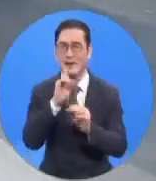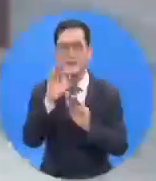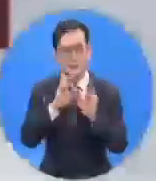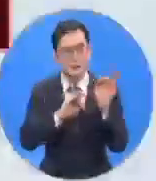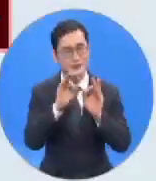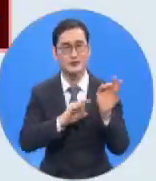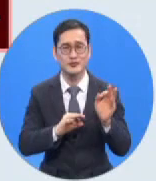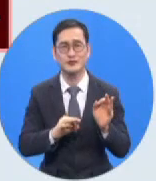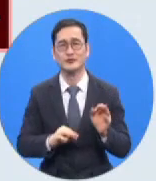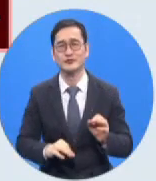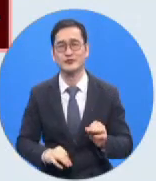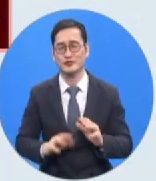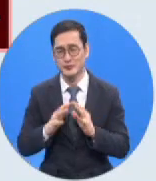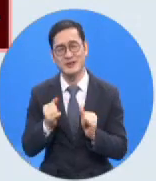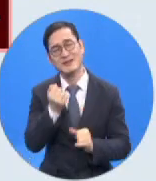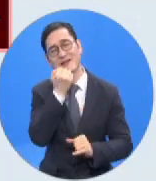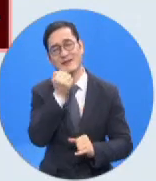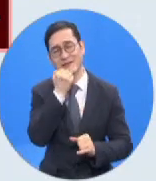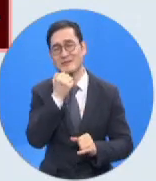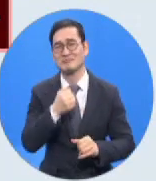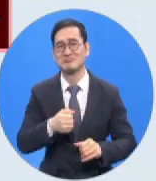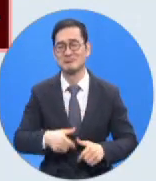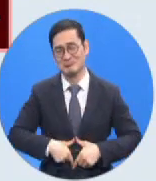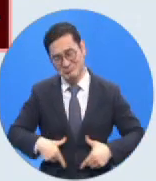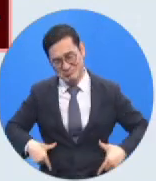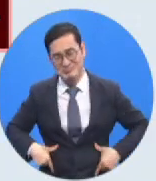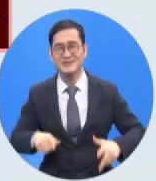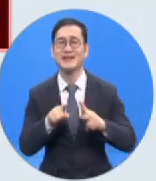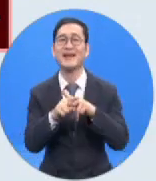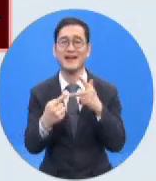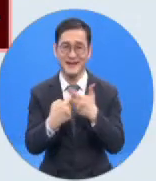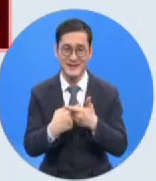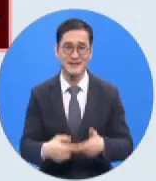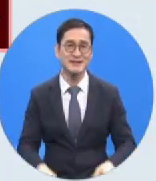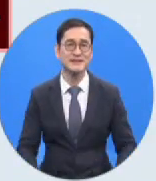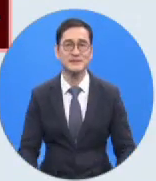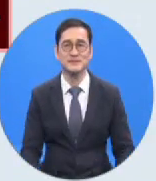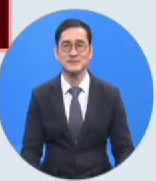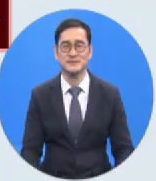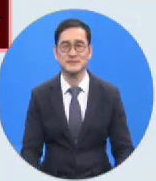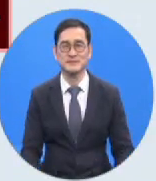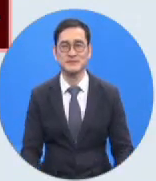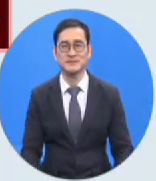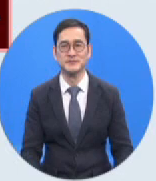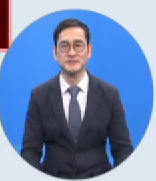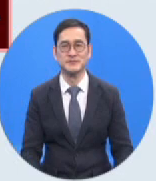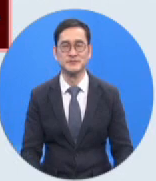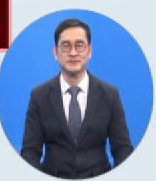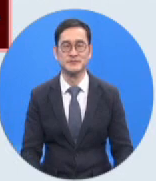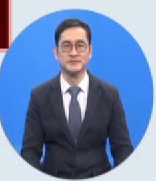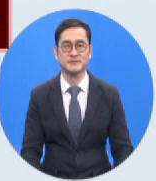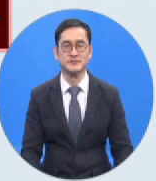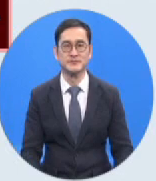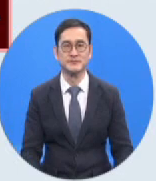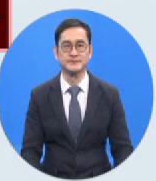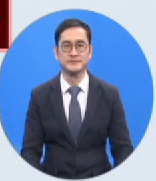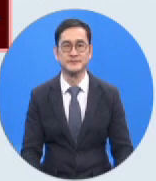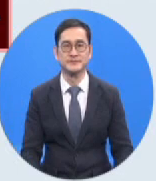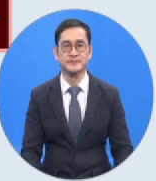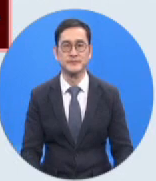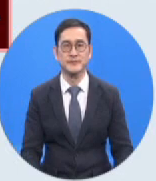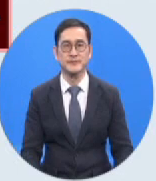실수는 유권자들도 그냥 애교 있게 받아주실 수 있겠죠. 그럼 저 정도 실수는 뭐 당연히 있을 수 있는 거 감안을 해야죠. 근데